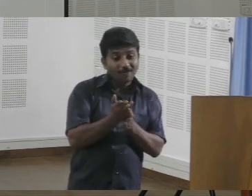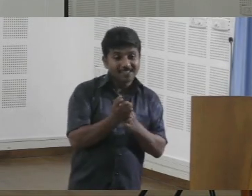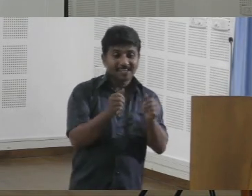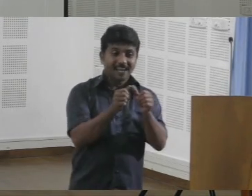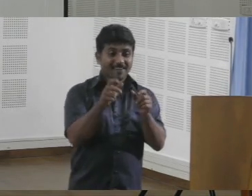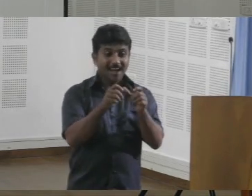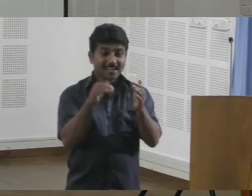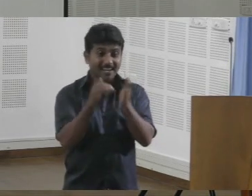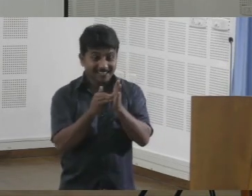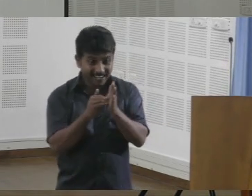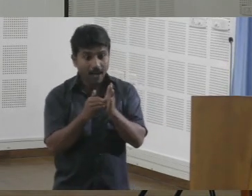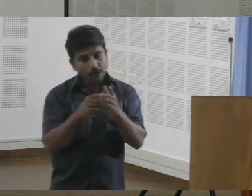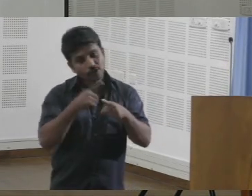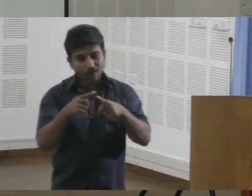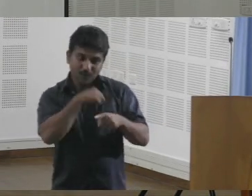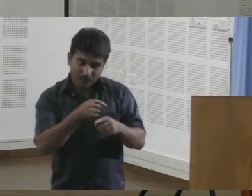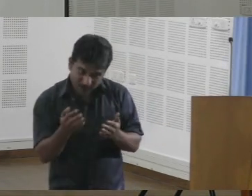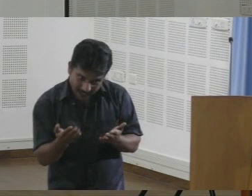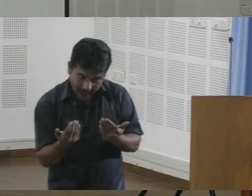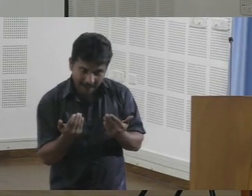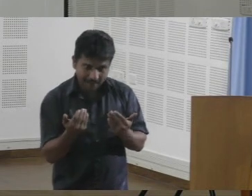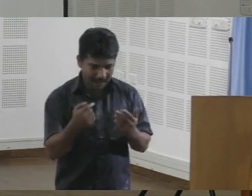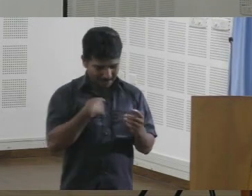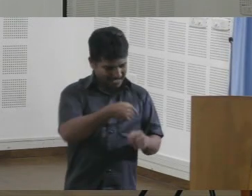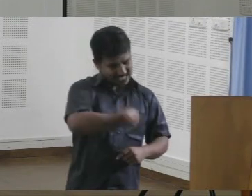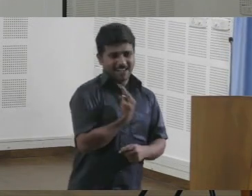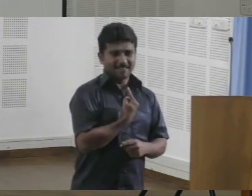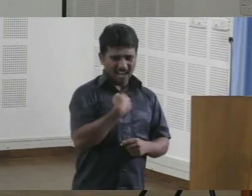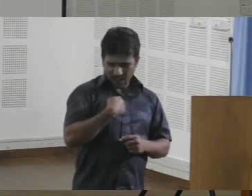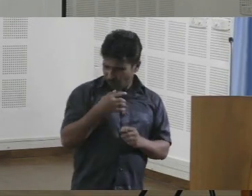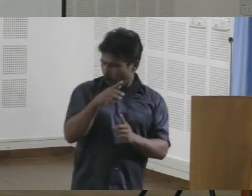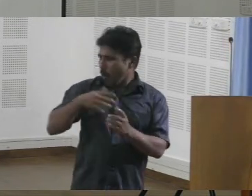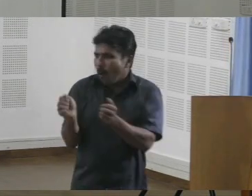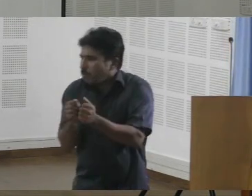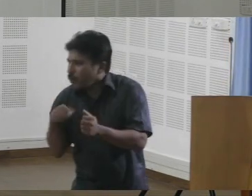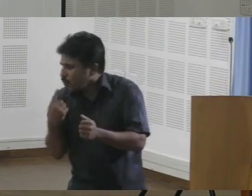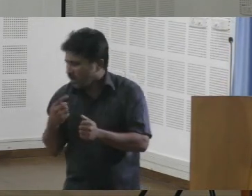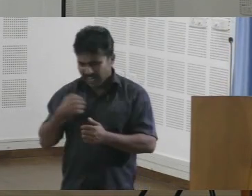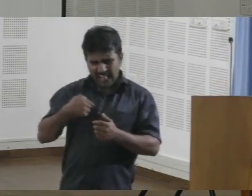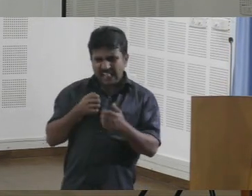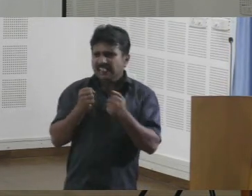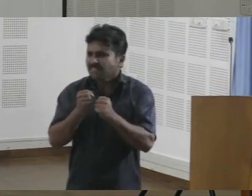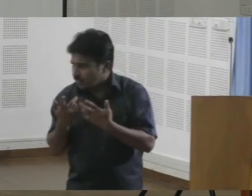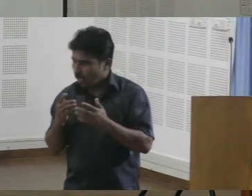കൂടെയും ആരാണോ ഉള്ളത് ചുറ്റും അവരോട് അവൻ്റെ ആവശ്യങ്ങളും ബുദ്ധിമുട്ടുകളും എല്ലാം പറയാൻ അവന് സാധിക്കും.